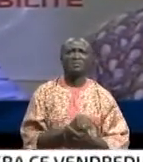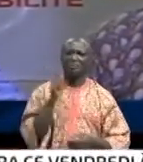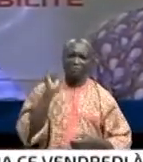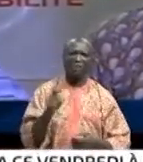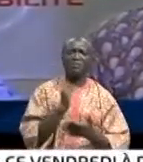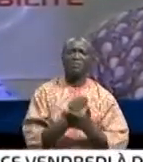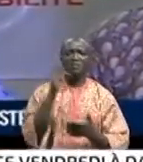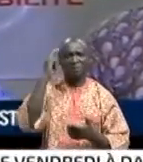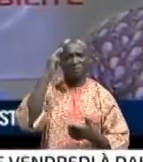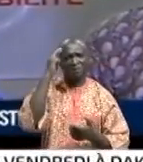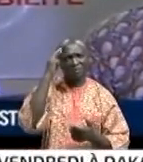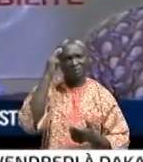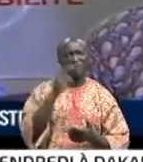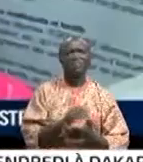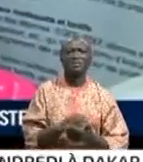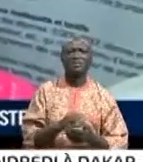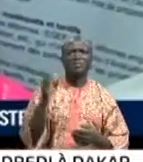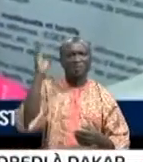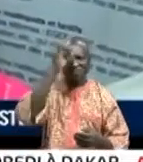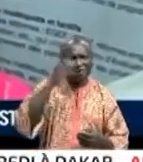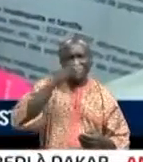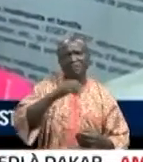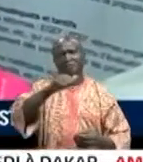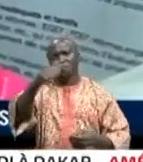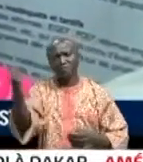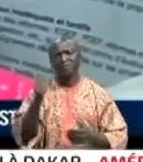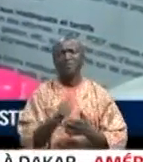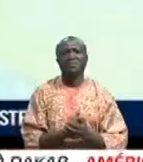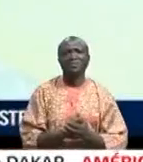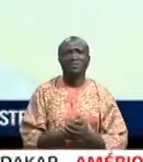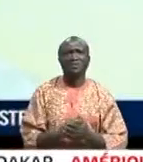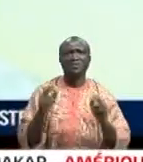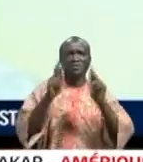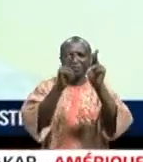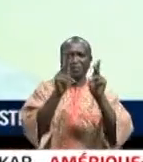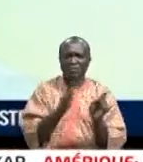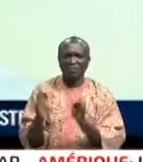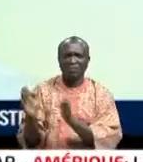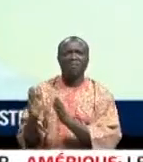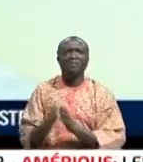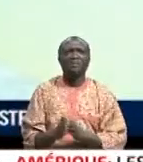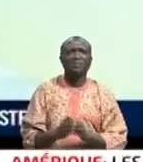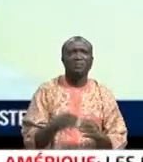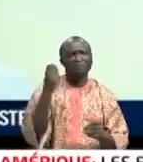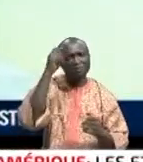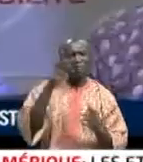qu'il réfléchissent qu'il recherche d'autres voies pour résoudre